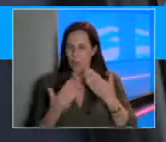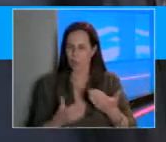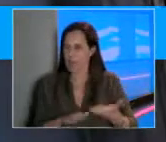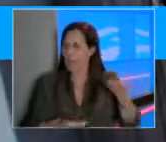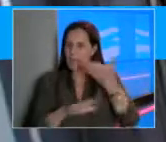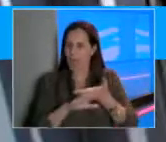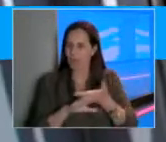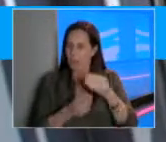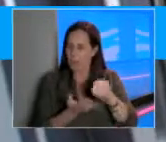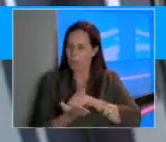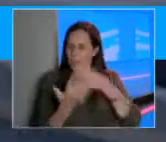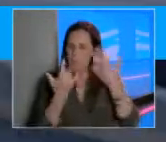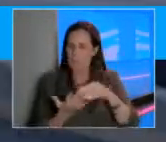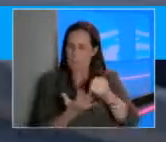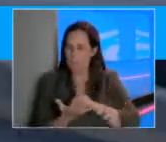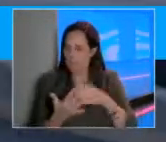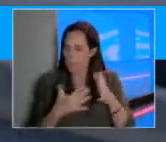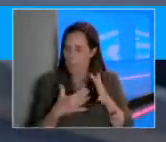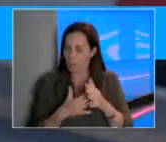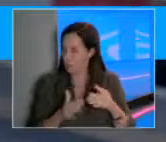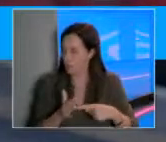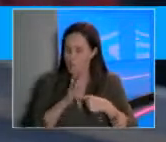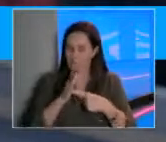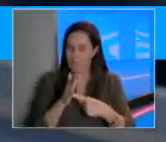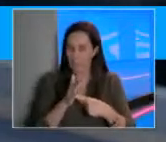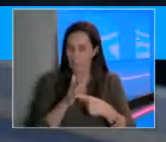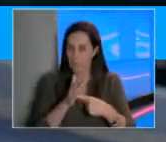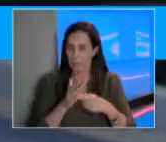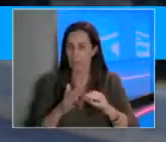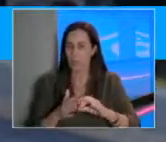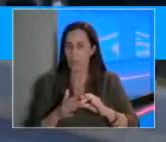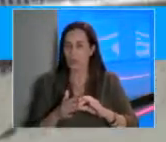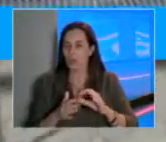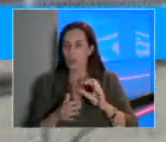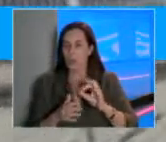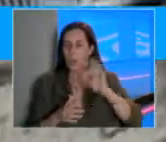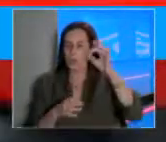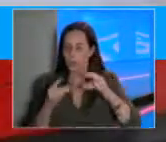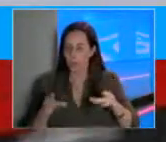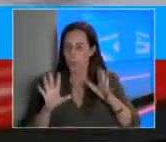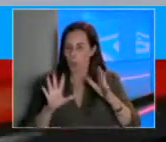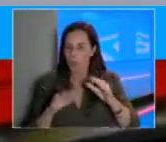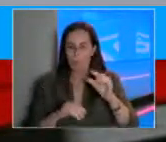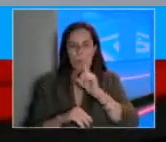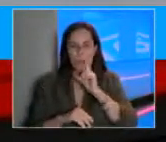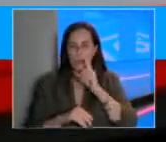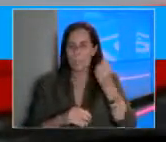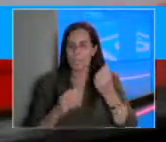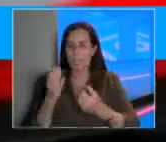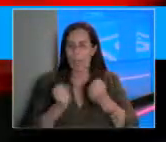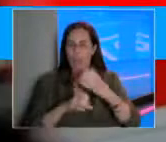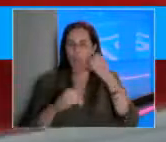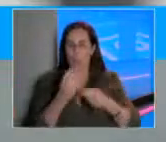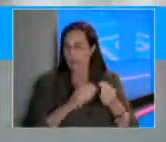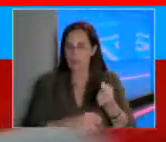העלתה נתונים ומחקרים שמציגים על אחוזי שיעורי הידבקות מאוד מאוד נמוכים בתחבורה הציבורית,